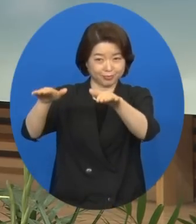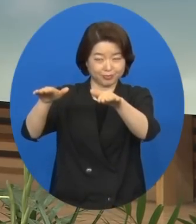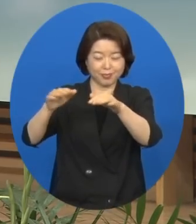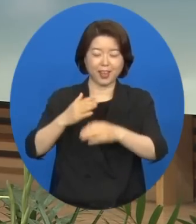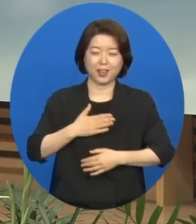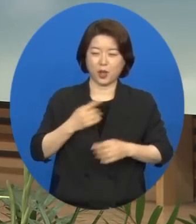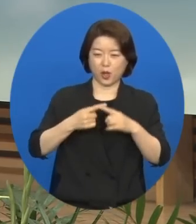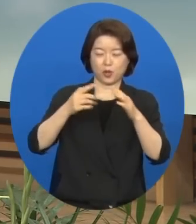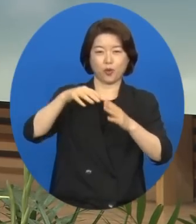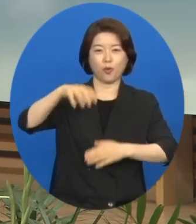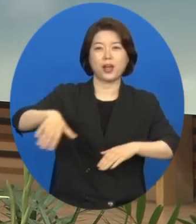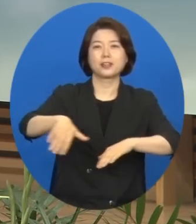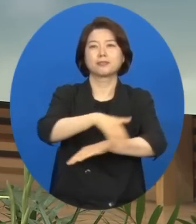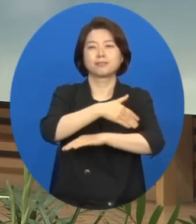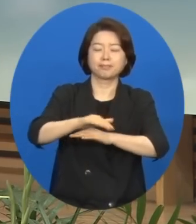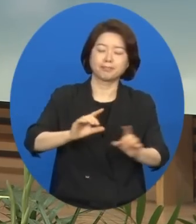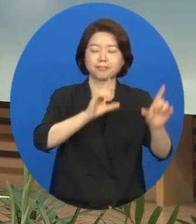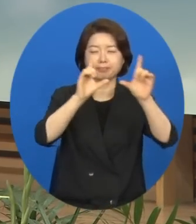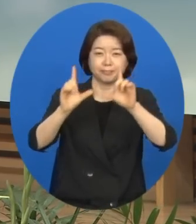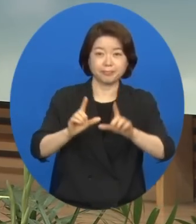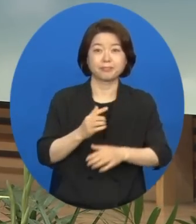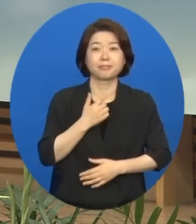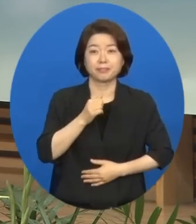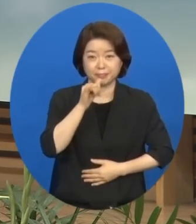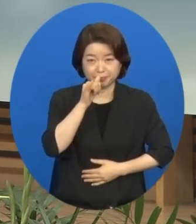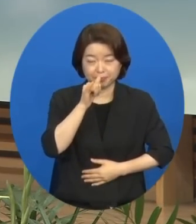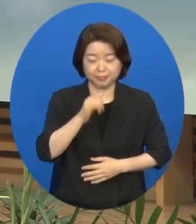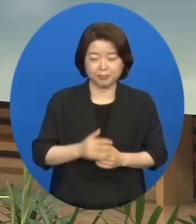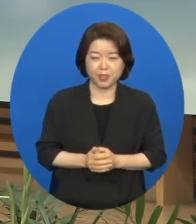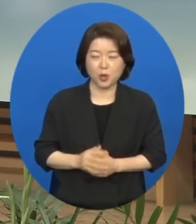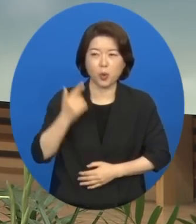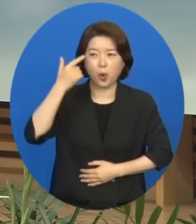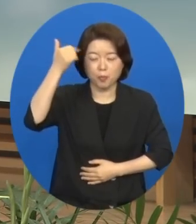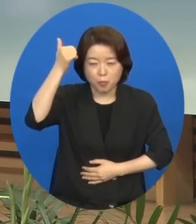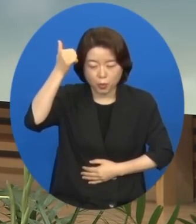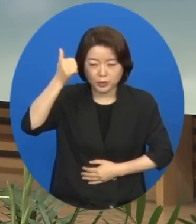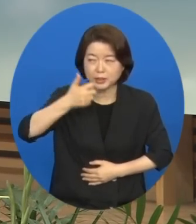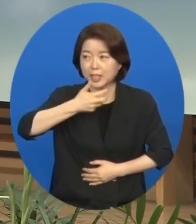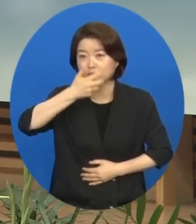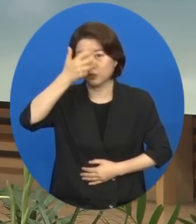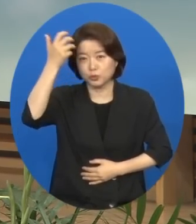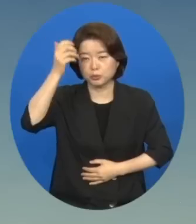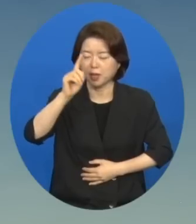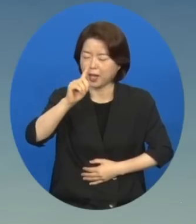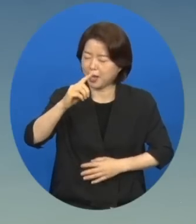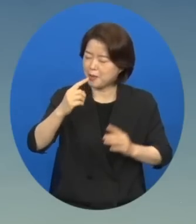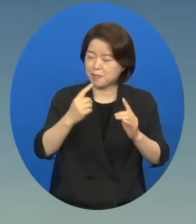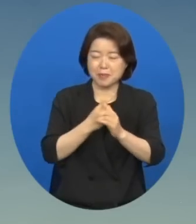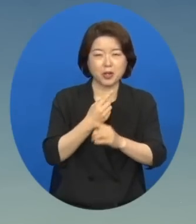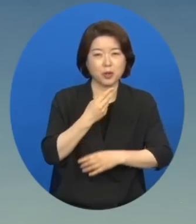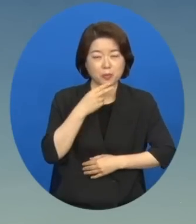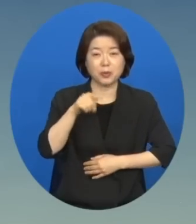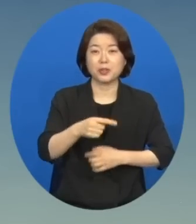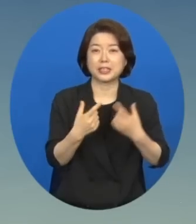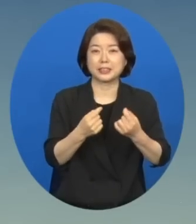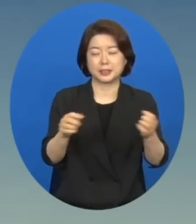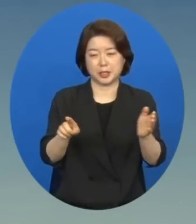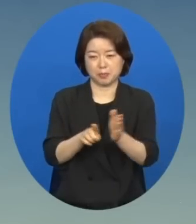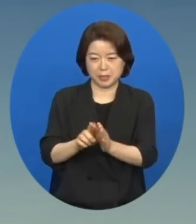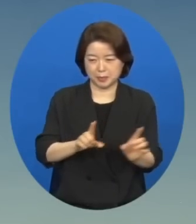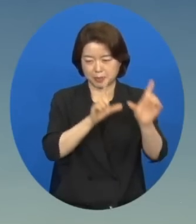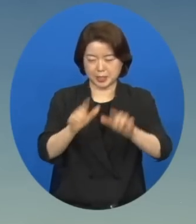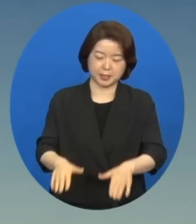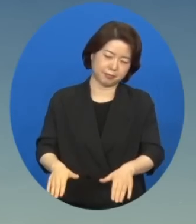교회에서 생활을 해왔고 그리고 목회자가 되는 꿈이 한 번도 바뀐 적이 없이 그렇게 신앙생활을